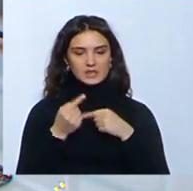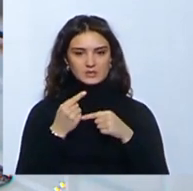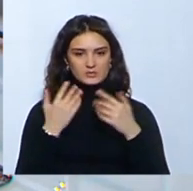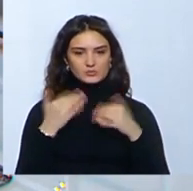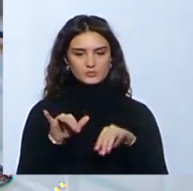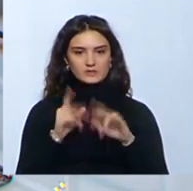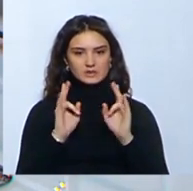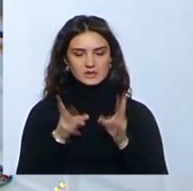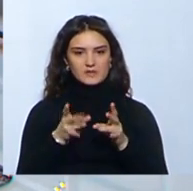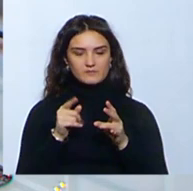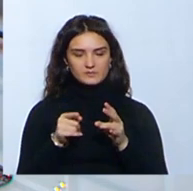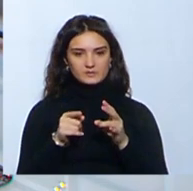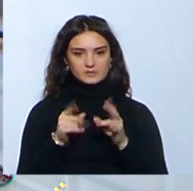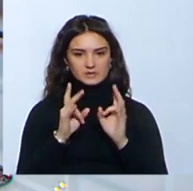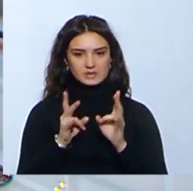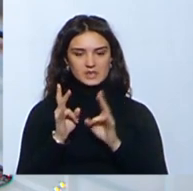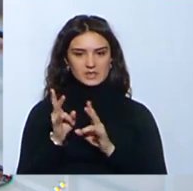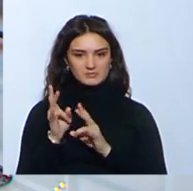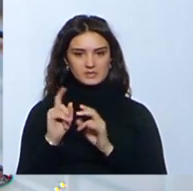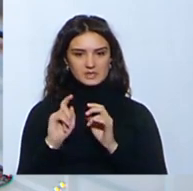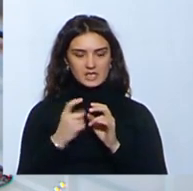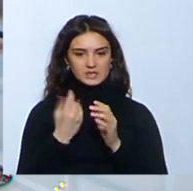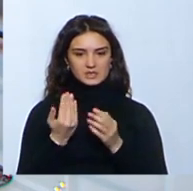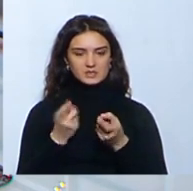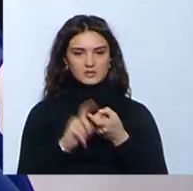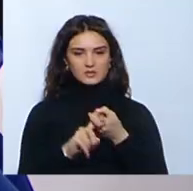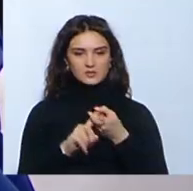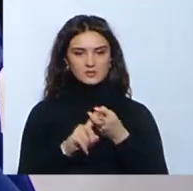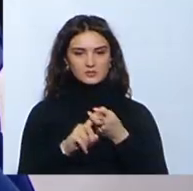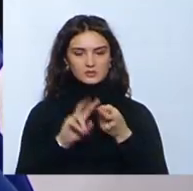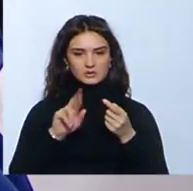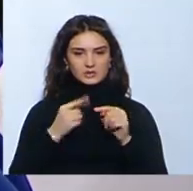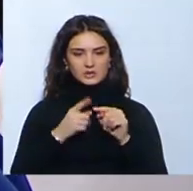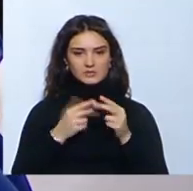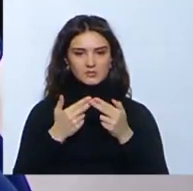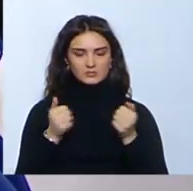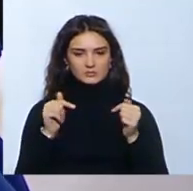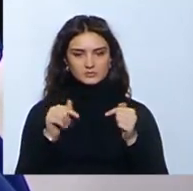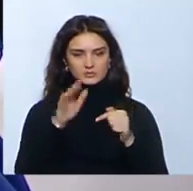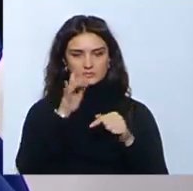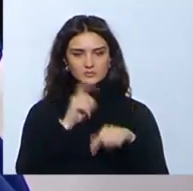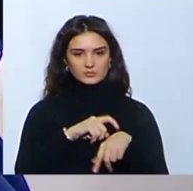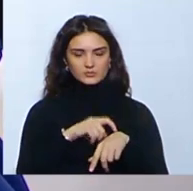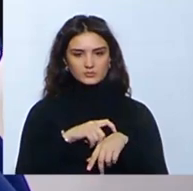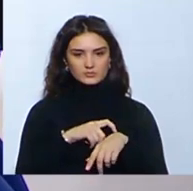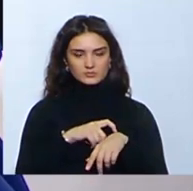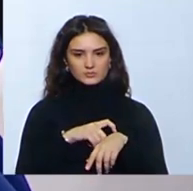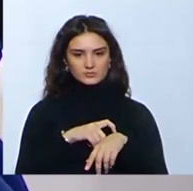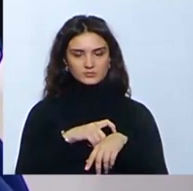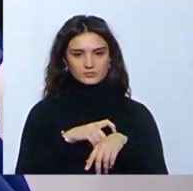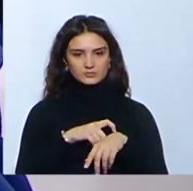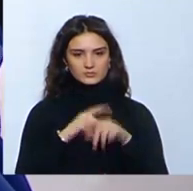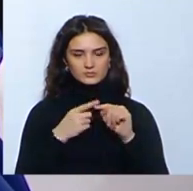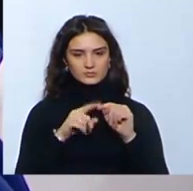უკვე ტრავმის, როგორც ვთქვით, უკვე დაზიანების ხარისხზეა დამოკიდებული. და რა თქმა უნდა, დრო, რომელიც